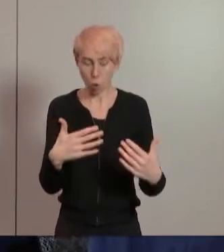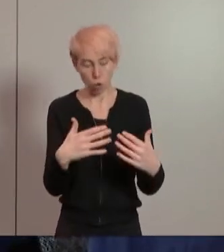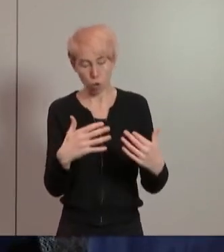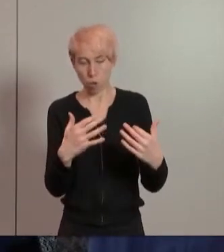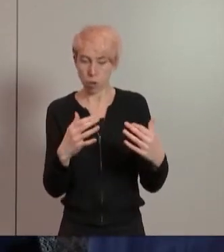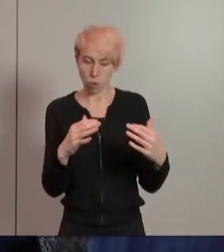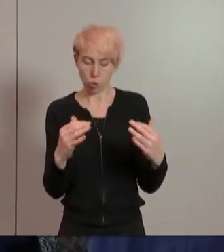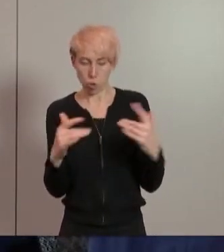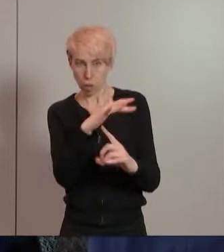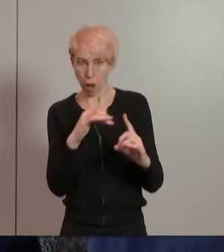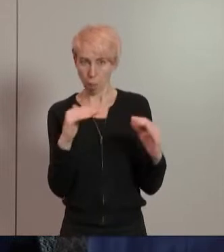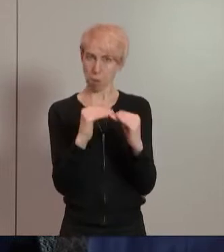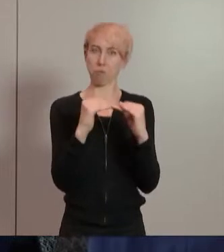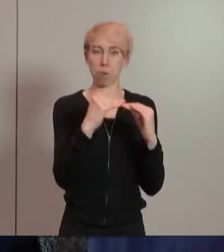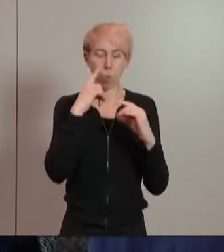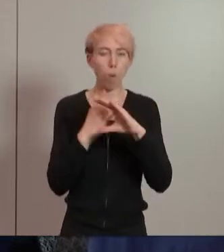prochaines générations.